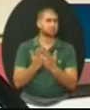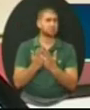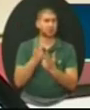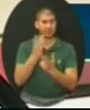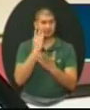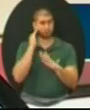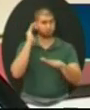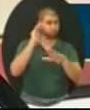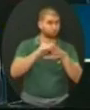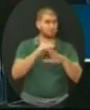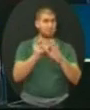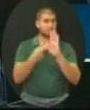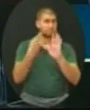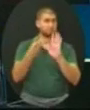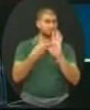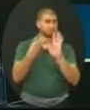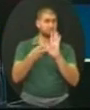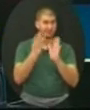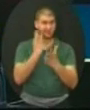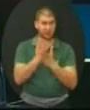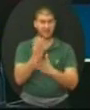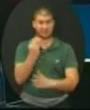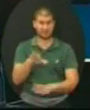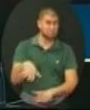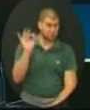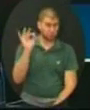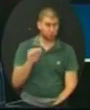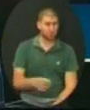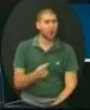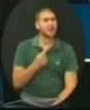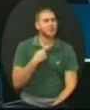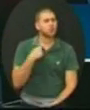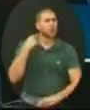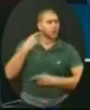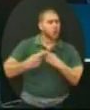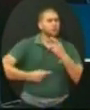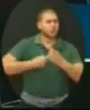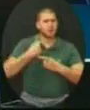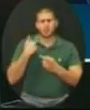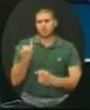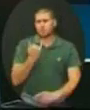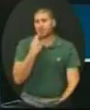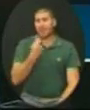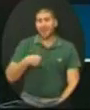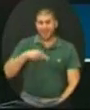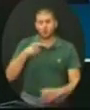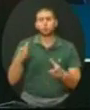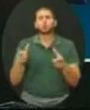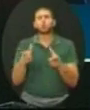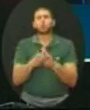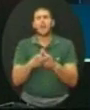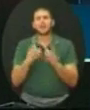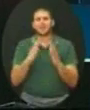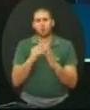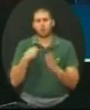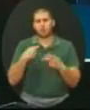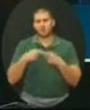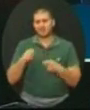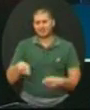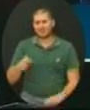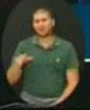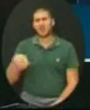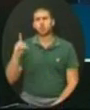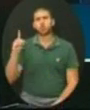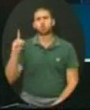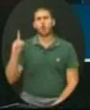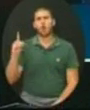והתראית על כך יותר מפעם אחת. נכון. הכסף נמצא כבר? תראי, אנחנו מדי שנה בשנה, אני אומרת אנחנו, כשדולת הדיור, אני, חבר הכנסת דוב חנין,